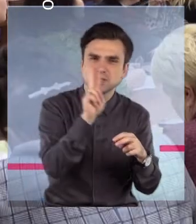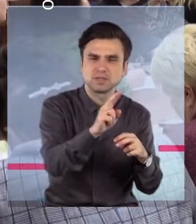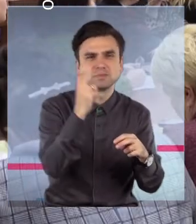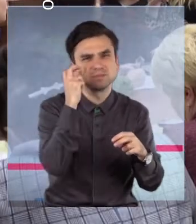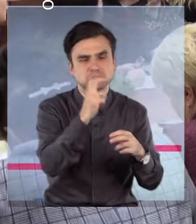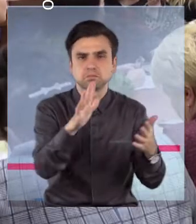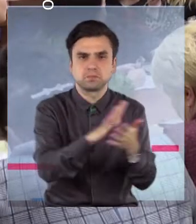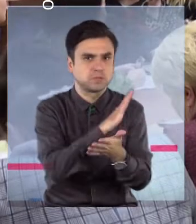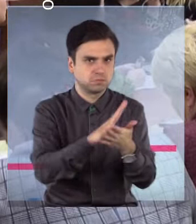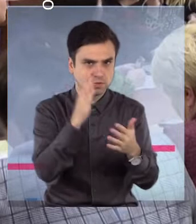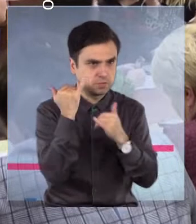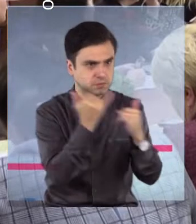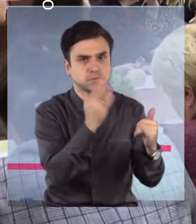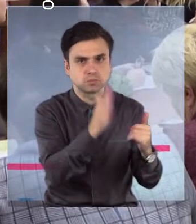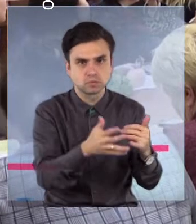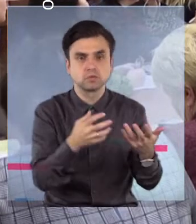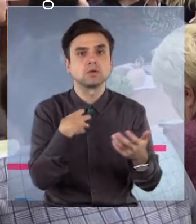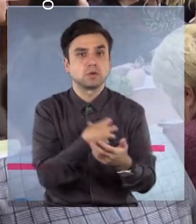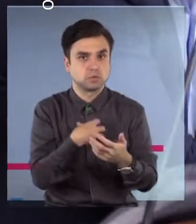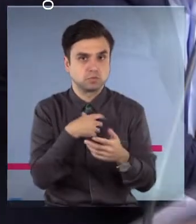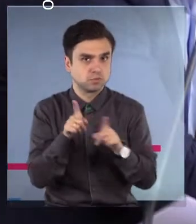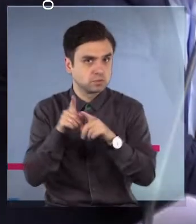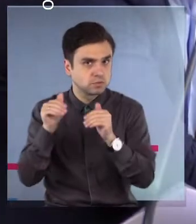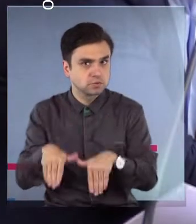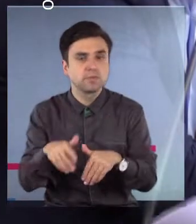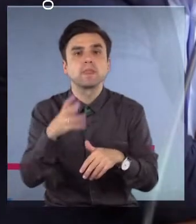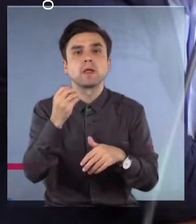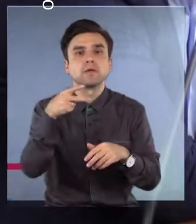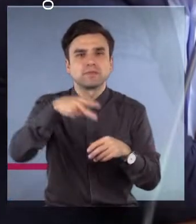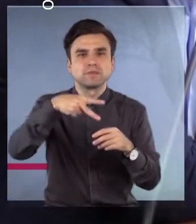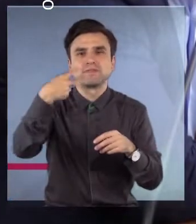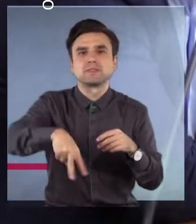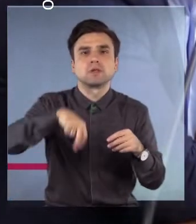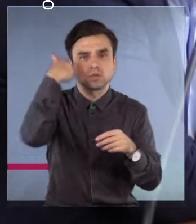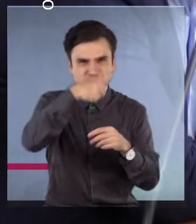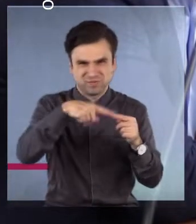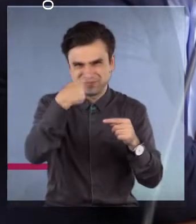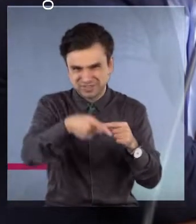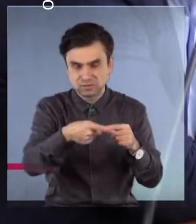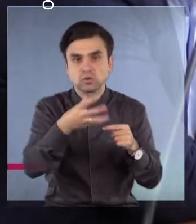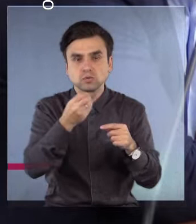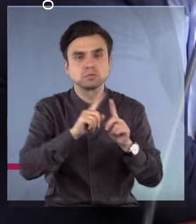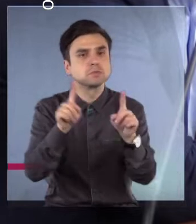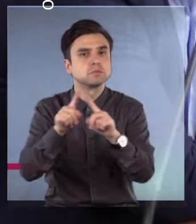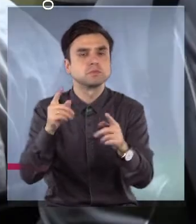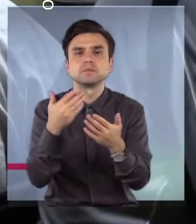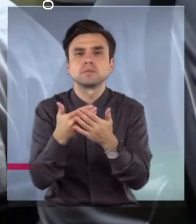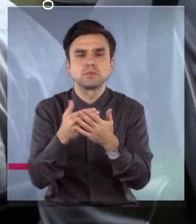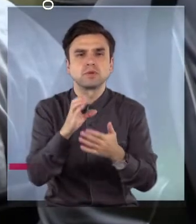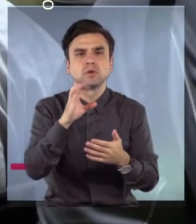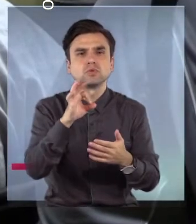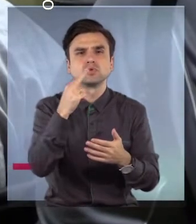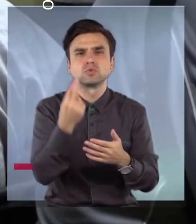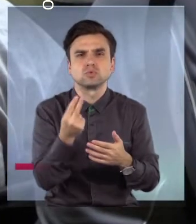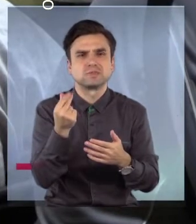цьому сюрприз від міської влади на 2020 рік не завершується. Усі соціальні виплати планують зберегти, а розмір